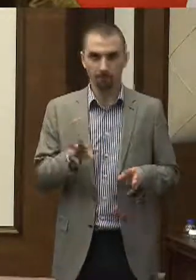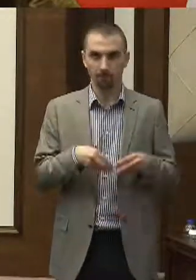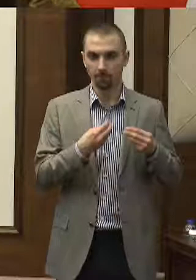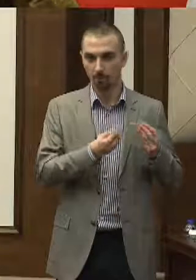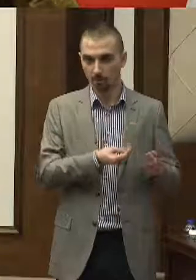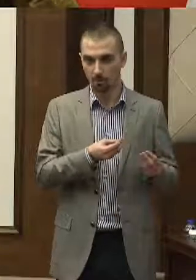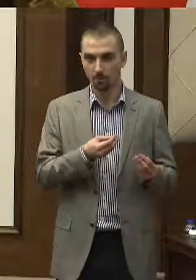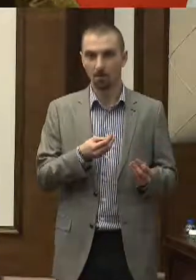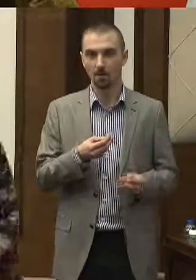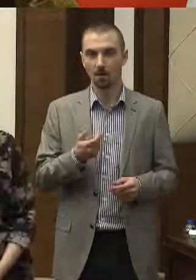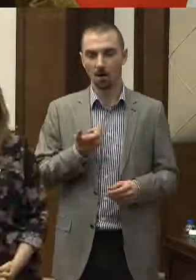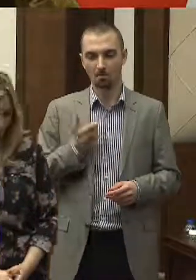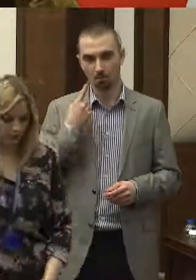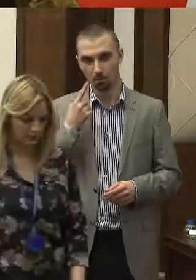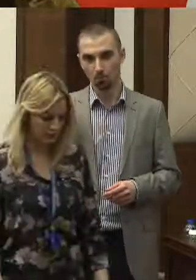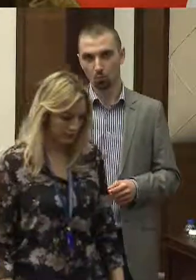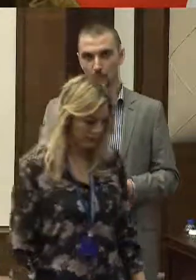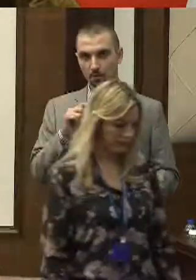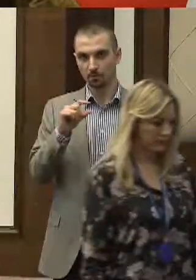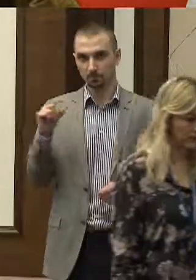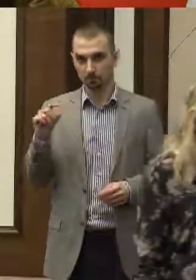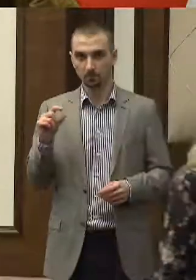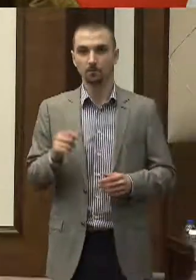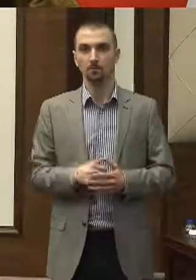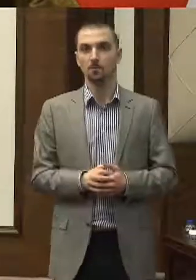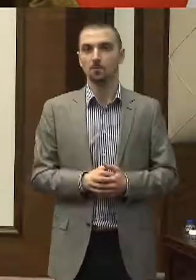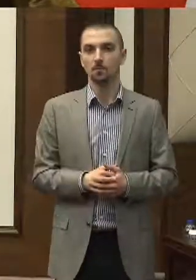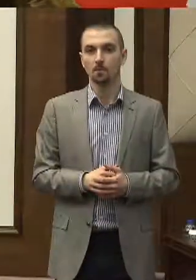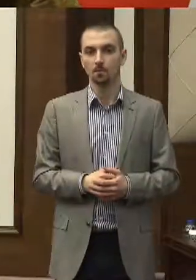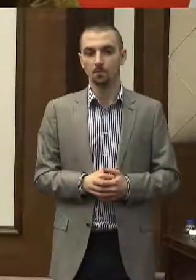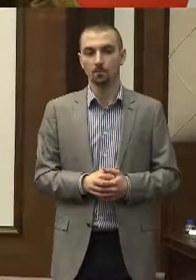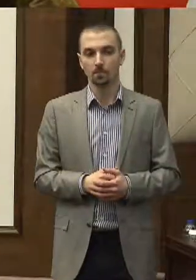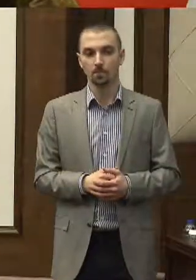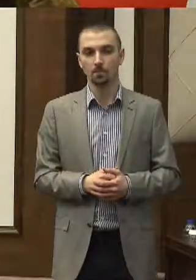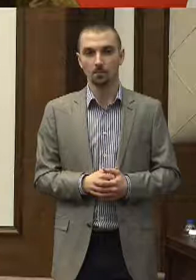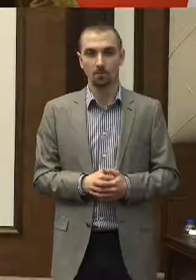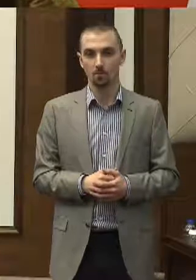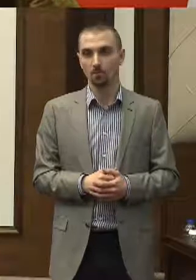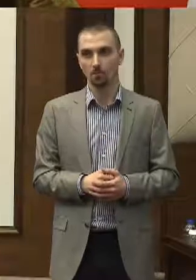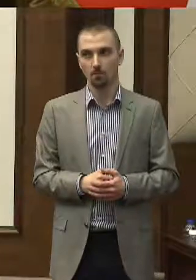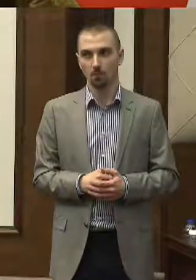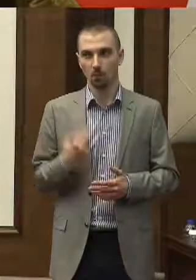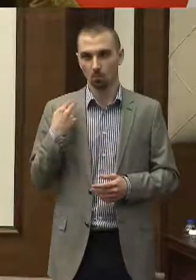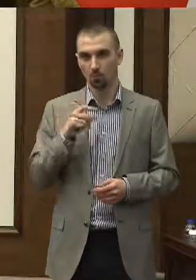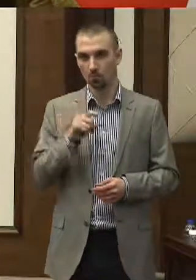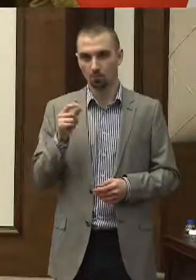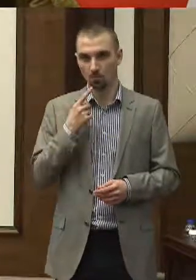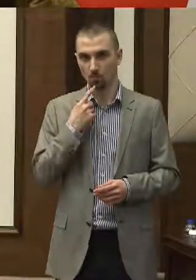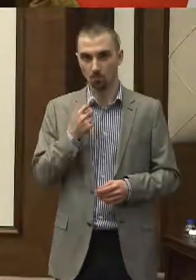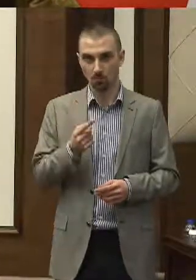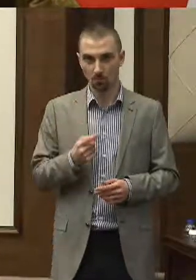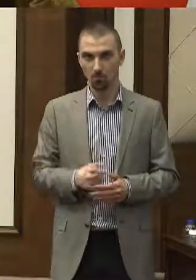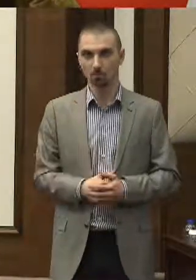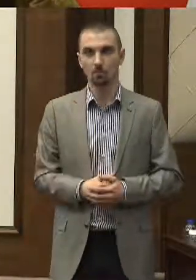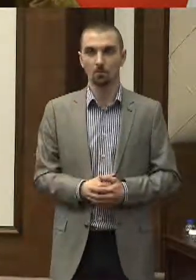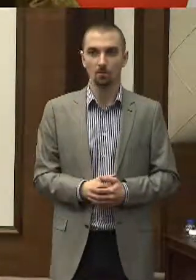hususunun 5393 sayılı Belediye Kanunu'nun 18 Taksim E maddesi ile 75 Taksim D